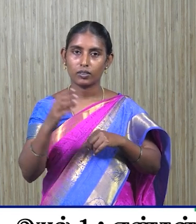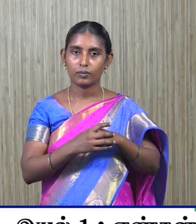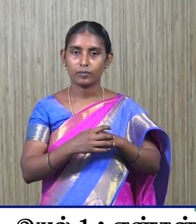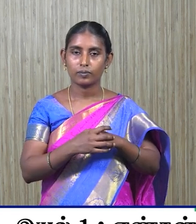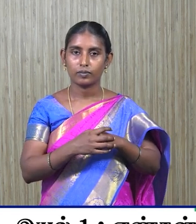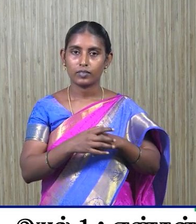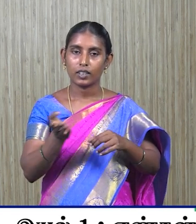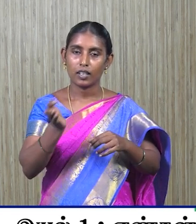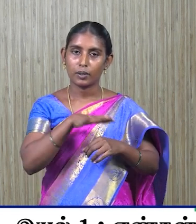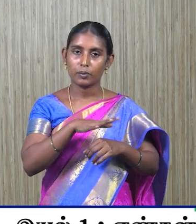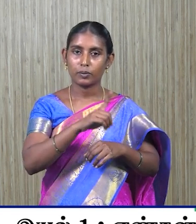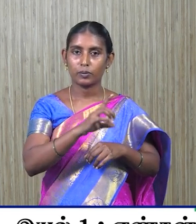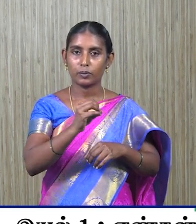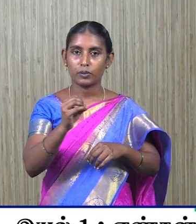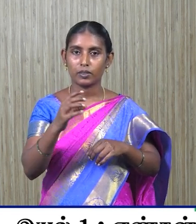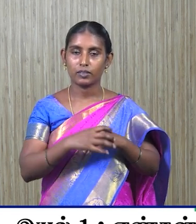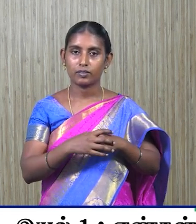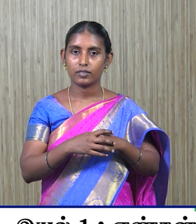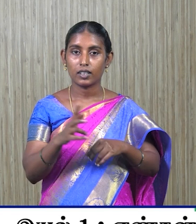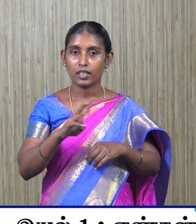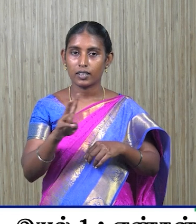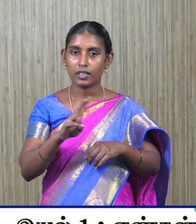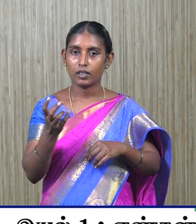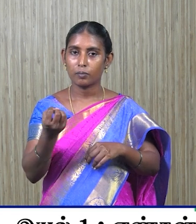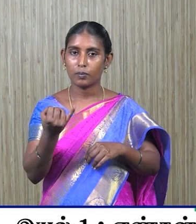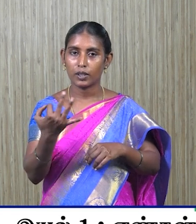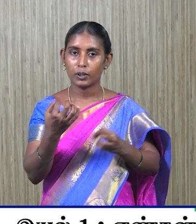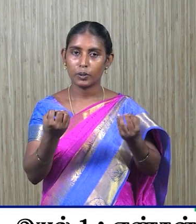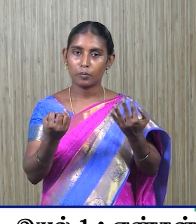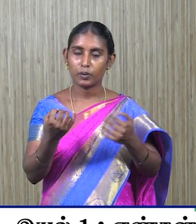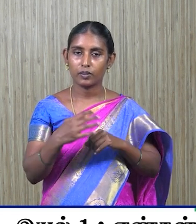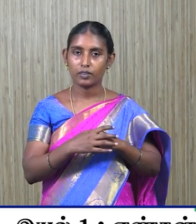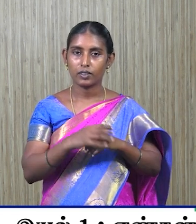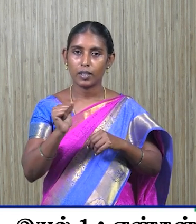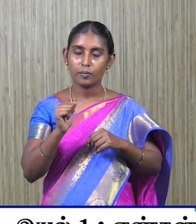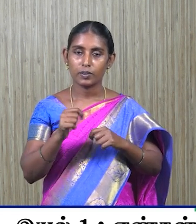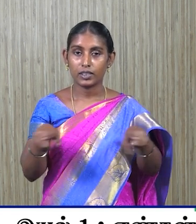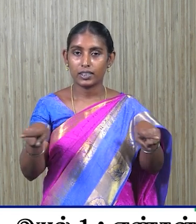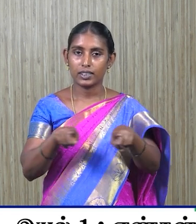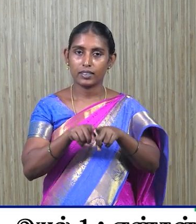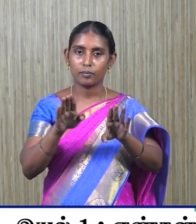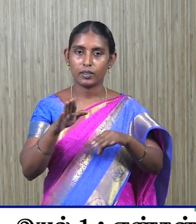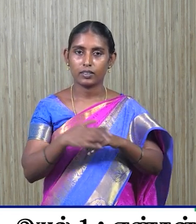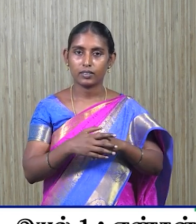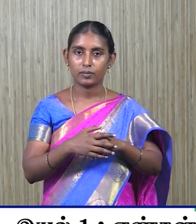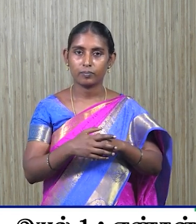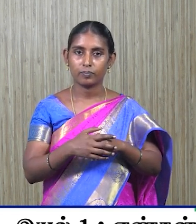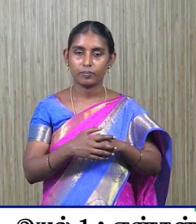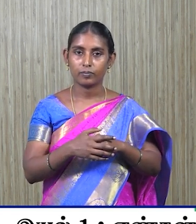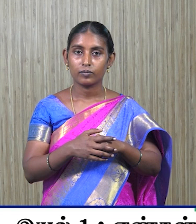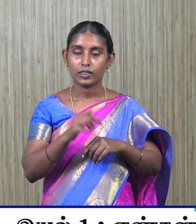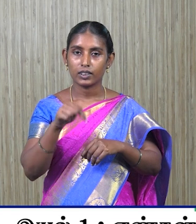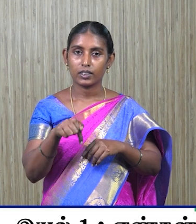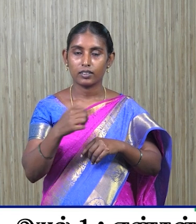அந்த பக்கம் கிடைக்கக்கூடிய விடை எப்படி இருக்கு? 100. அப்போ இரண்டு மதிப்புகளும் எப்படி இருக்கின்றது? சமமாக இருக்கின்றது.